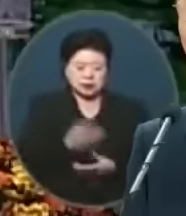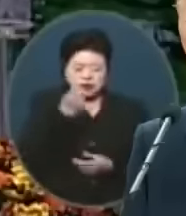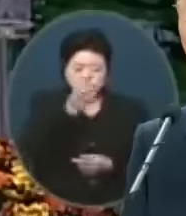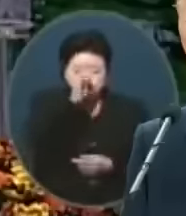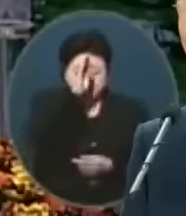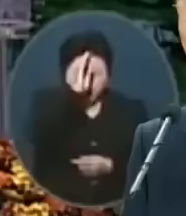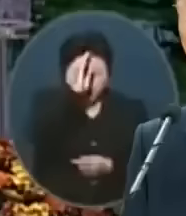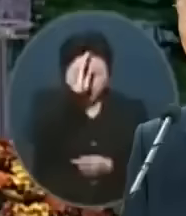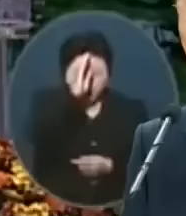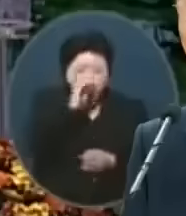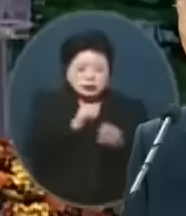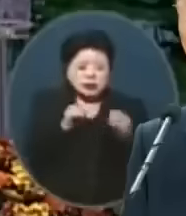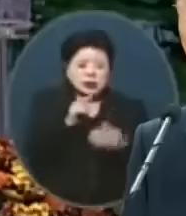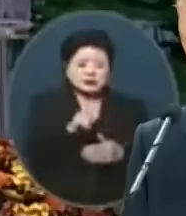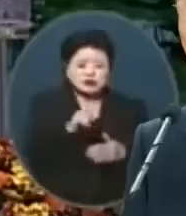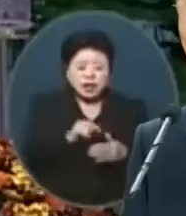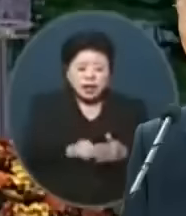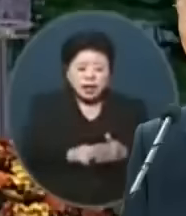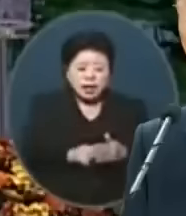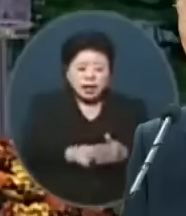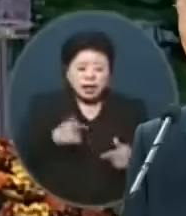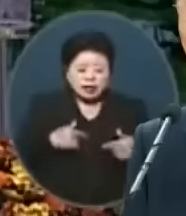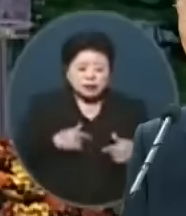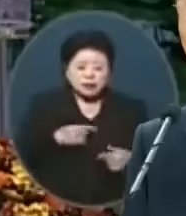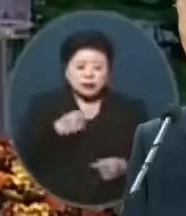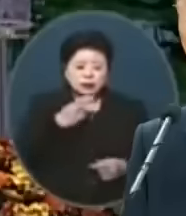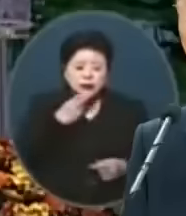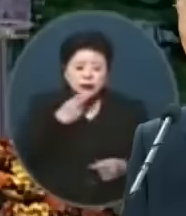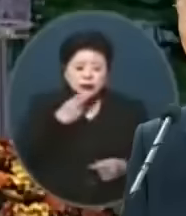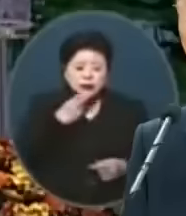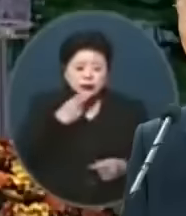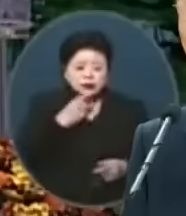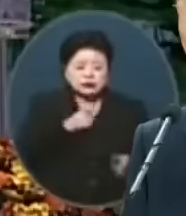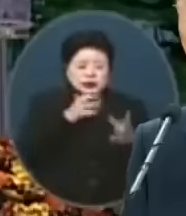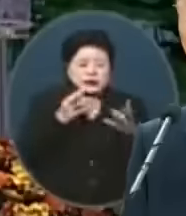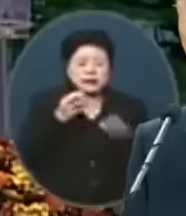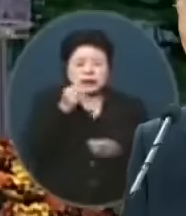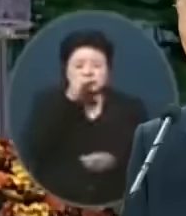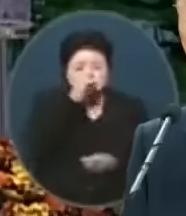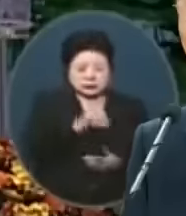우울증이 없는 사람들 중에도 기쁨을 잃어버린 채 살아가는 사람들이 많습니다.